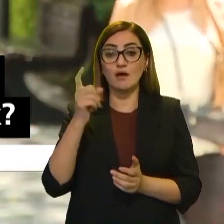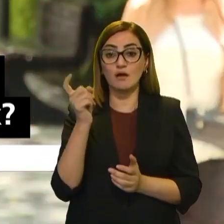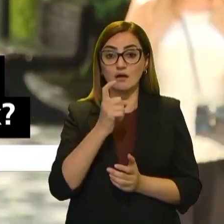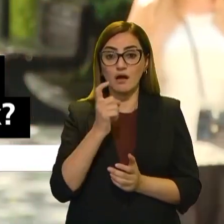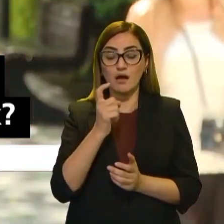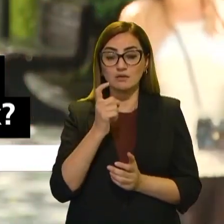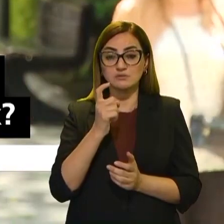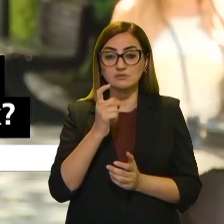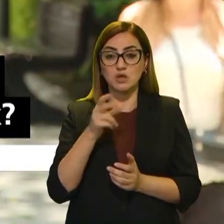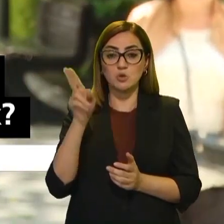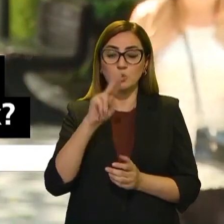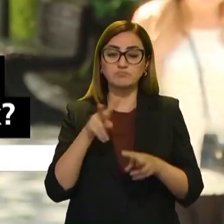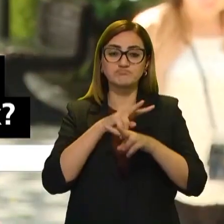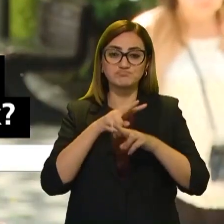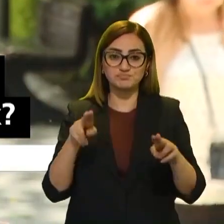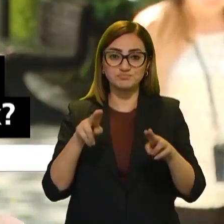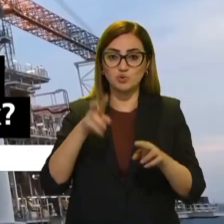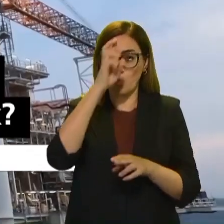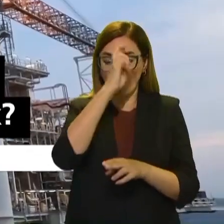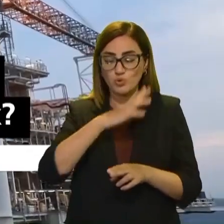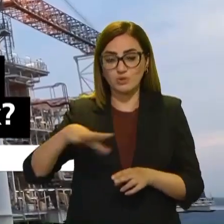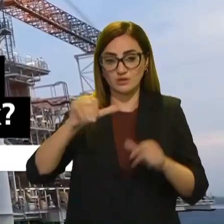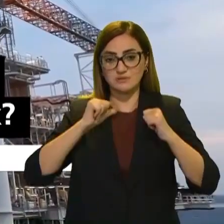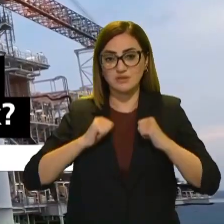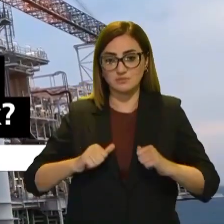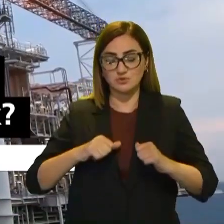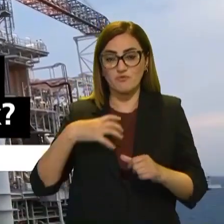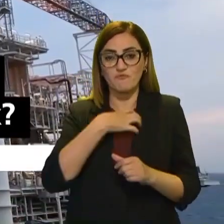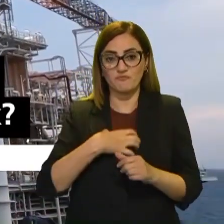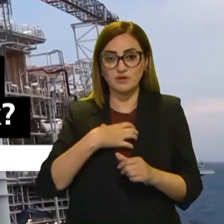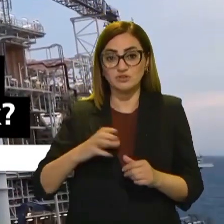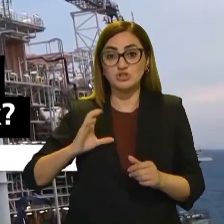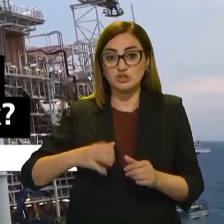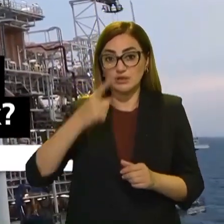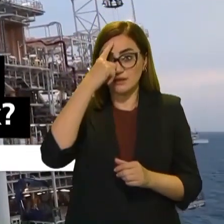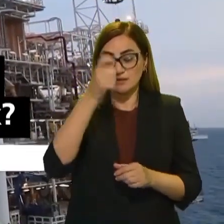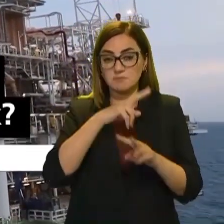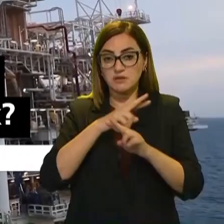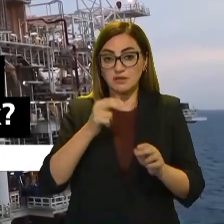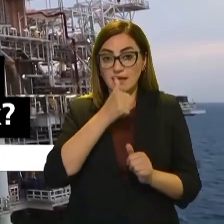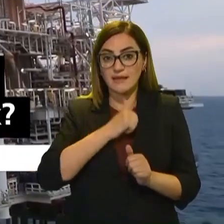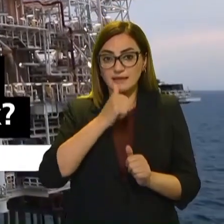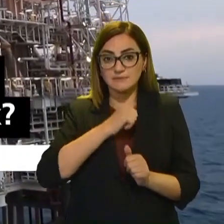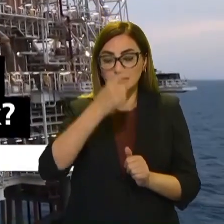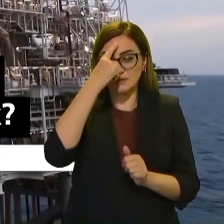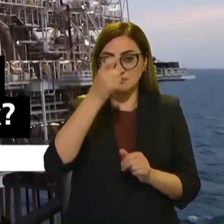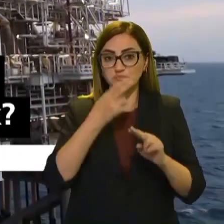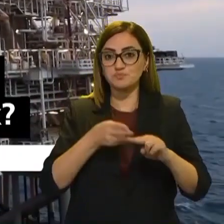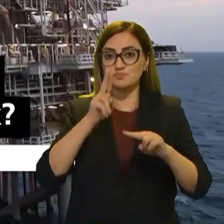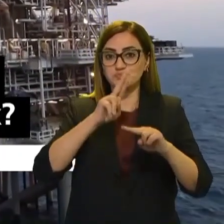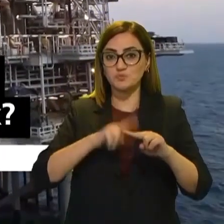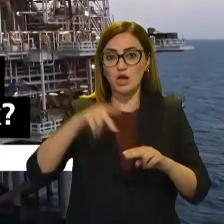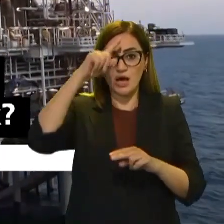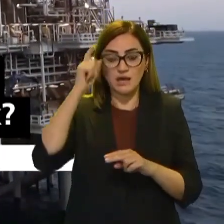dollarları deməkdir və ölkənin maliyyə sabitliyi üçün də vacibdir. Şirkətin açıqlaması ilə yanaşı ekspertlər də bunun Azərbaycanın Avropaya təbii